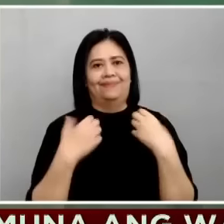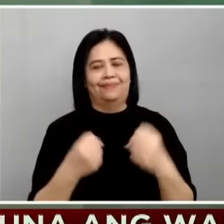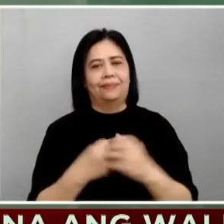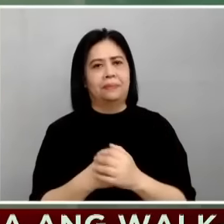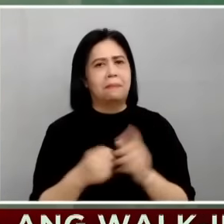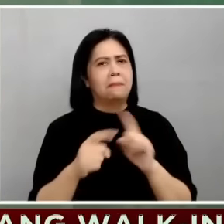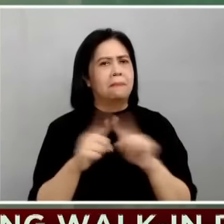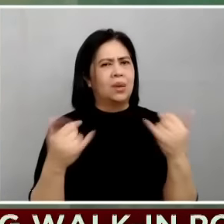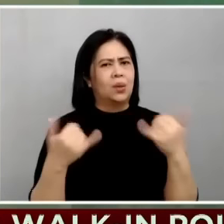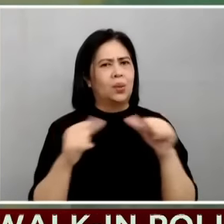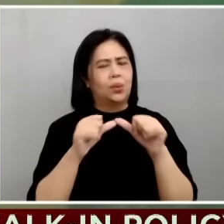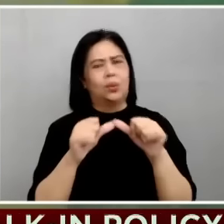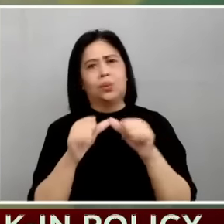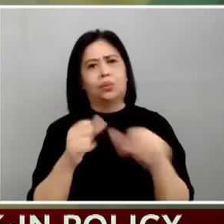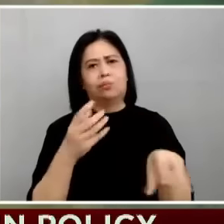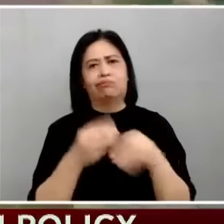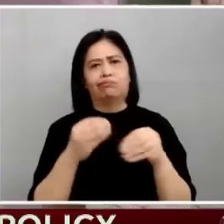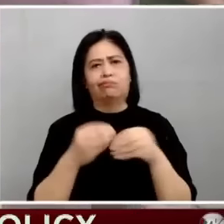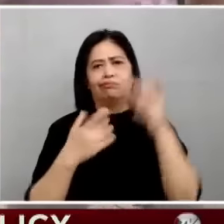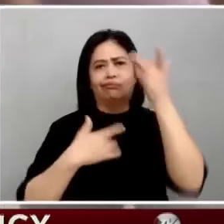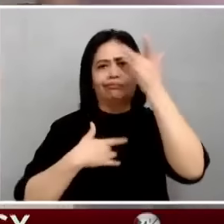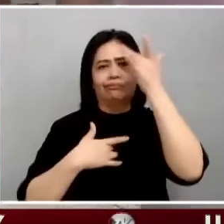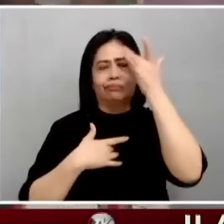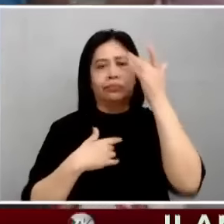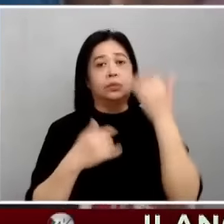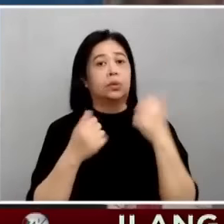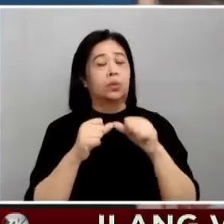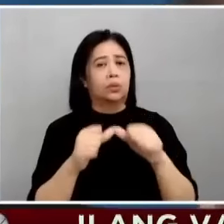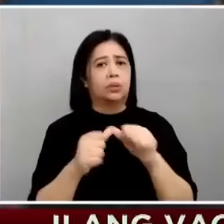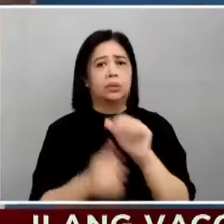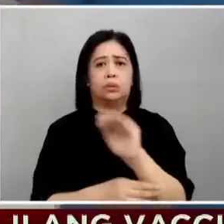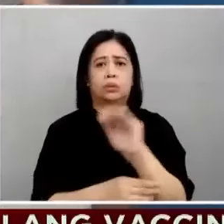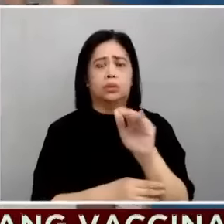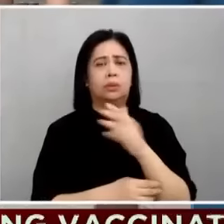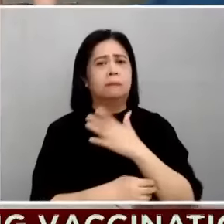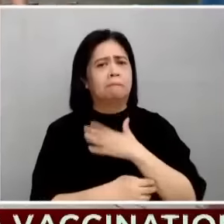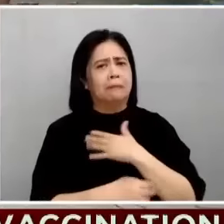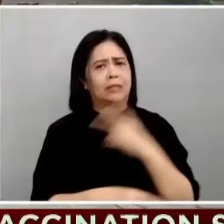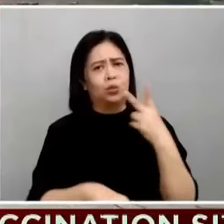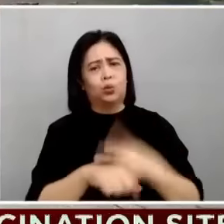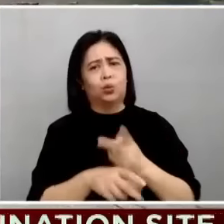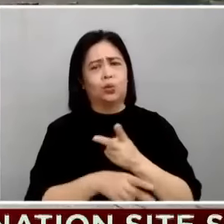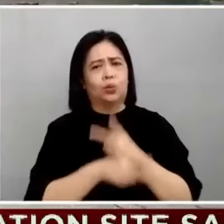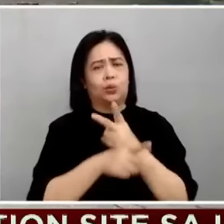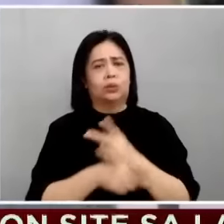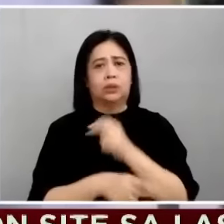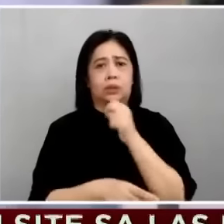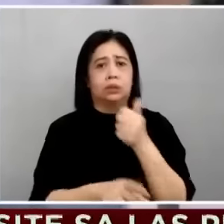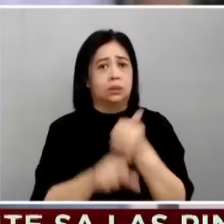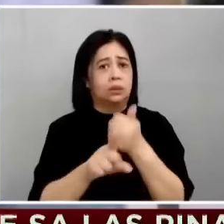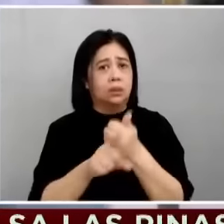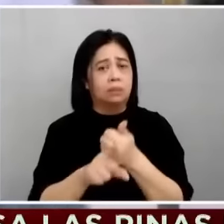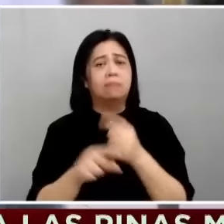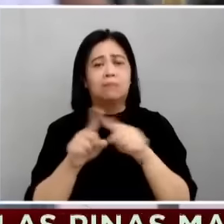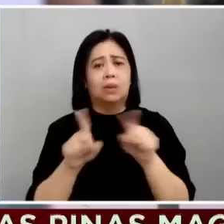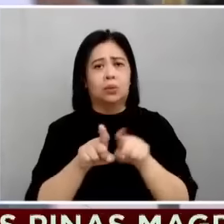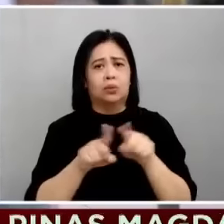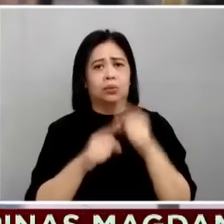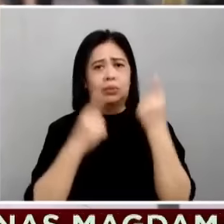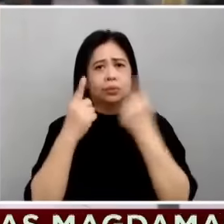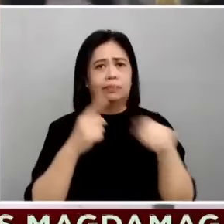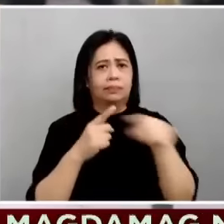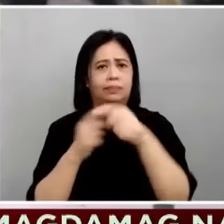sa patuloy na pagdami ng nagkakasakit, patuloy ang panawagan na magdoble ingat hindi lang para sa sarili, kundi para sa mga